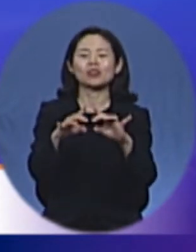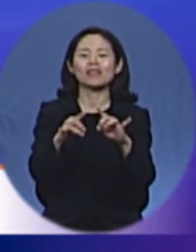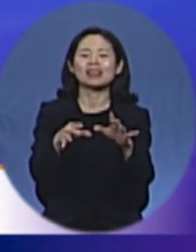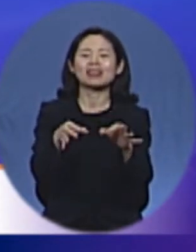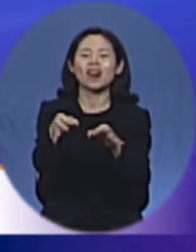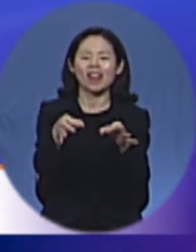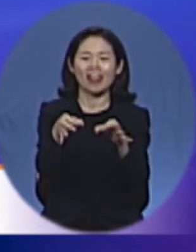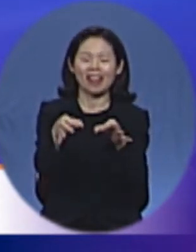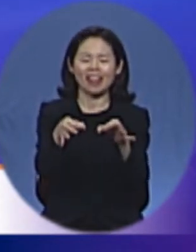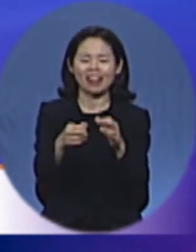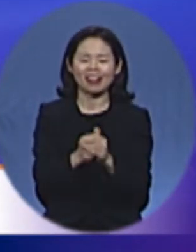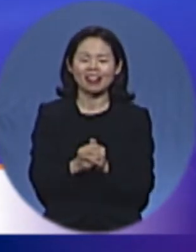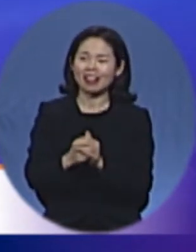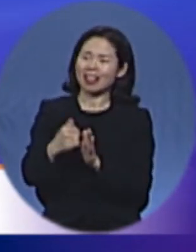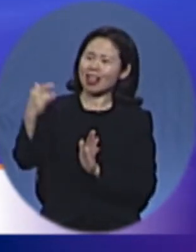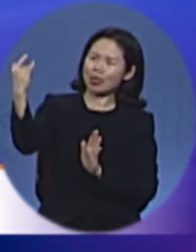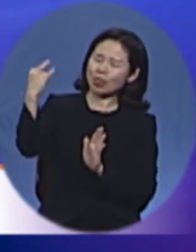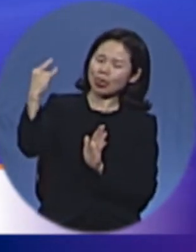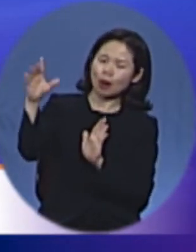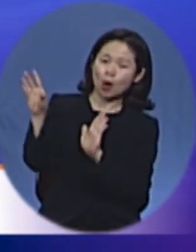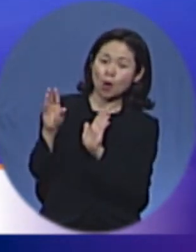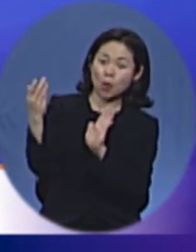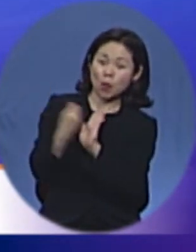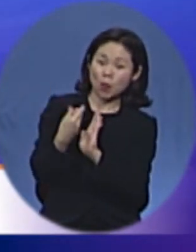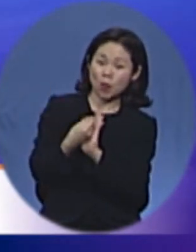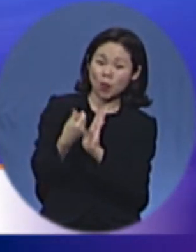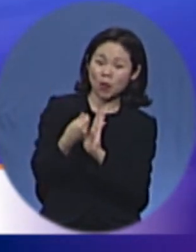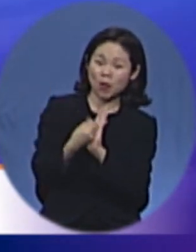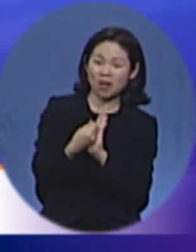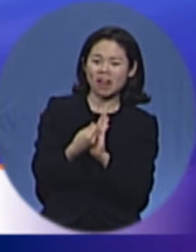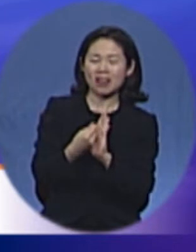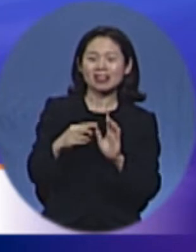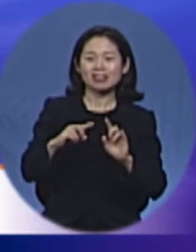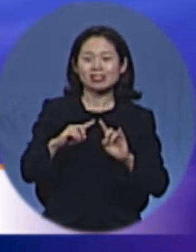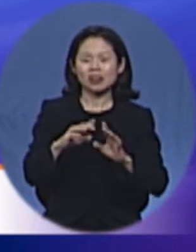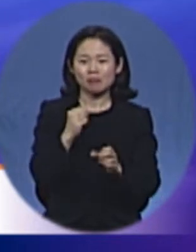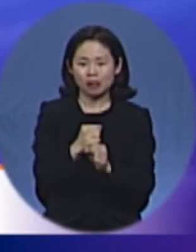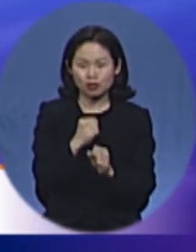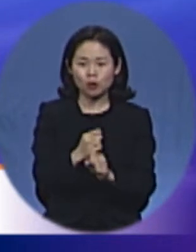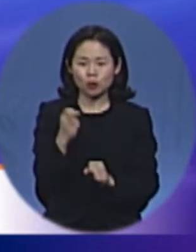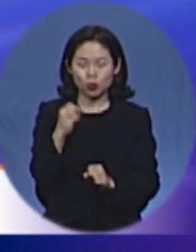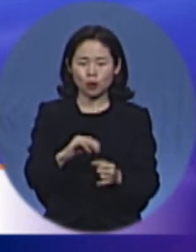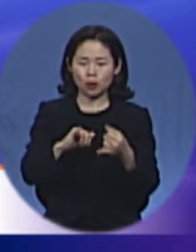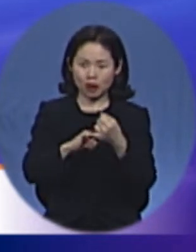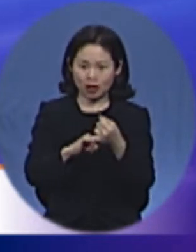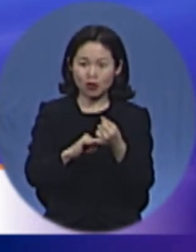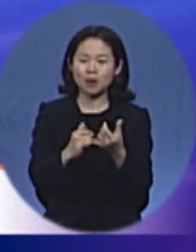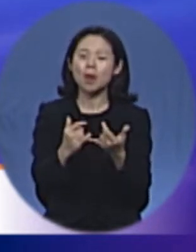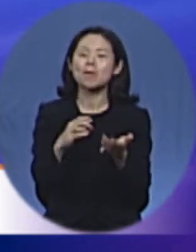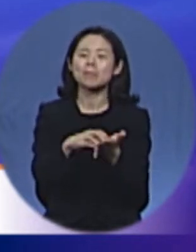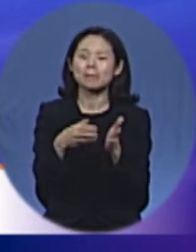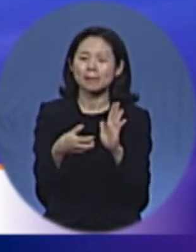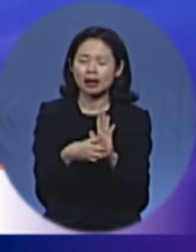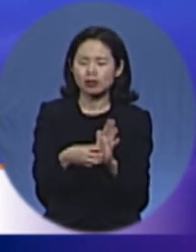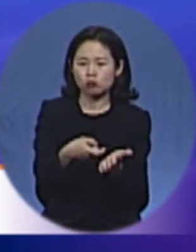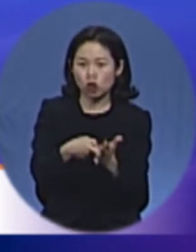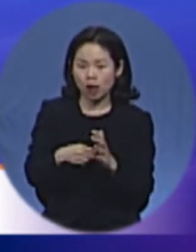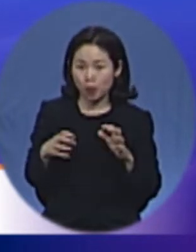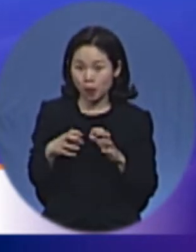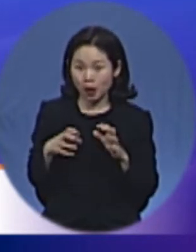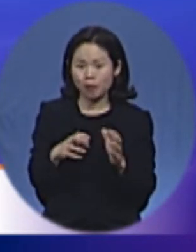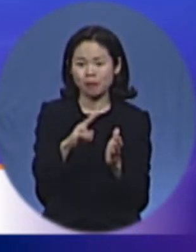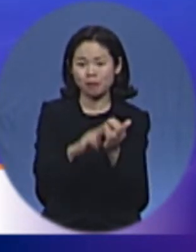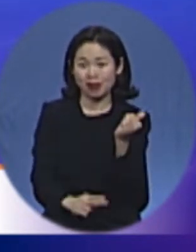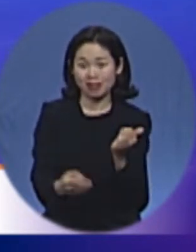곳입니다. 태양광 발전 시설 등으로 전기를 직접 만들거나 약속한 만큼 이 아낀 부분을 팔아 이 돈을 벌